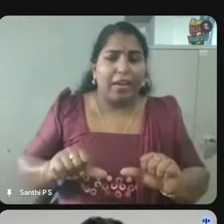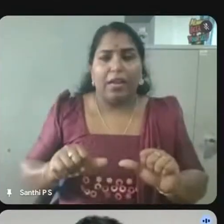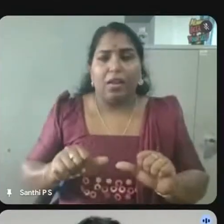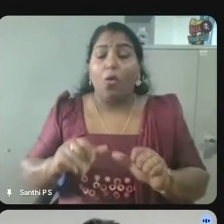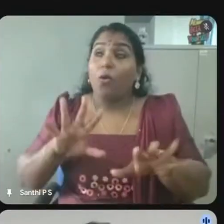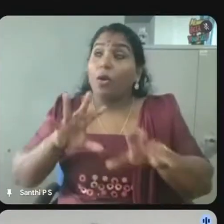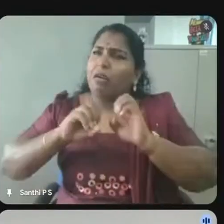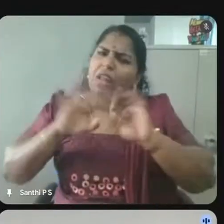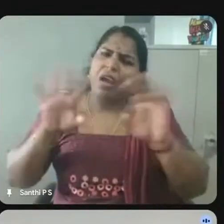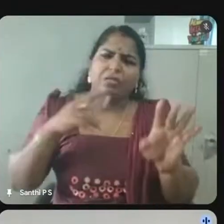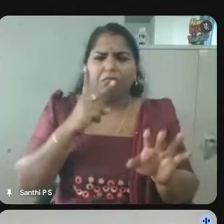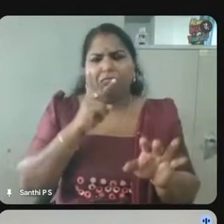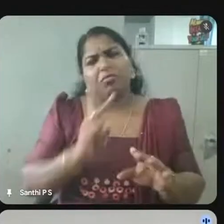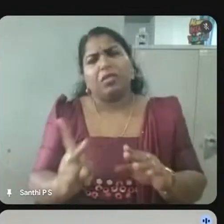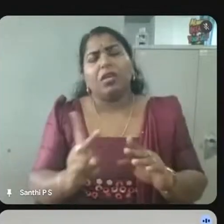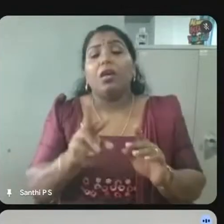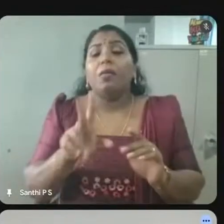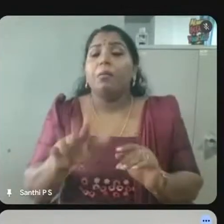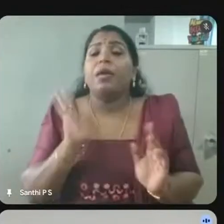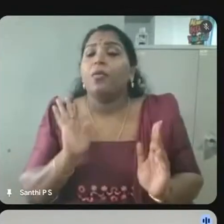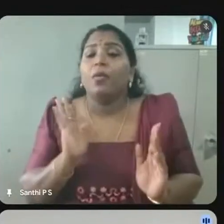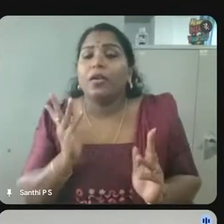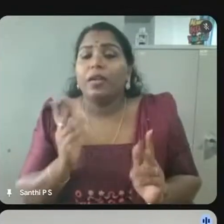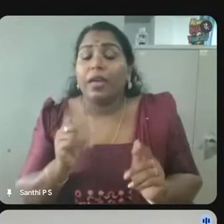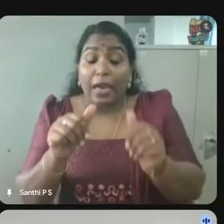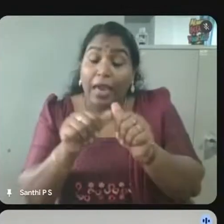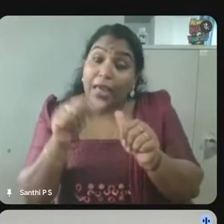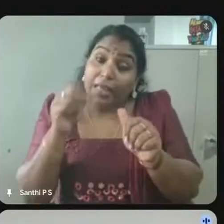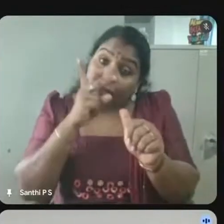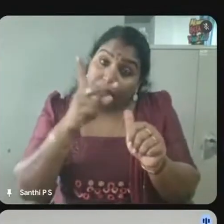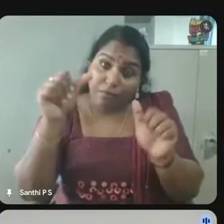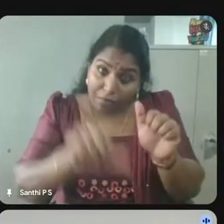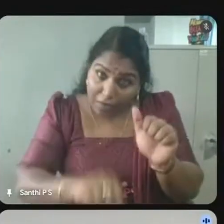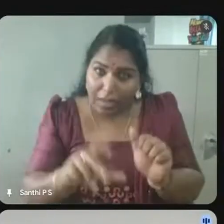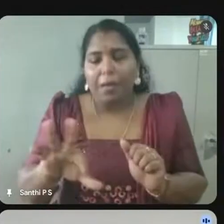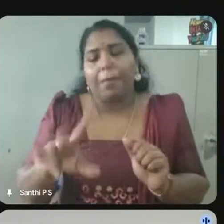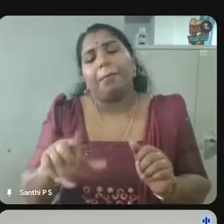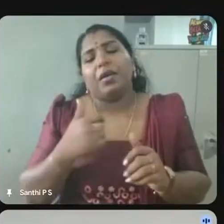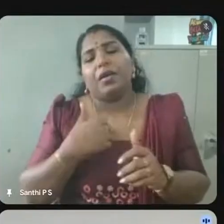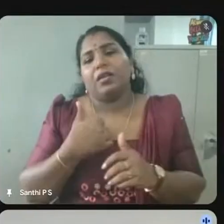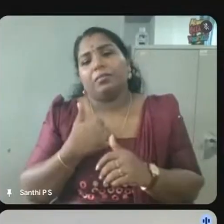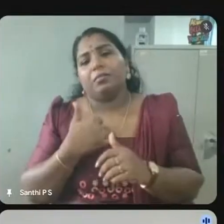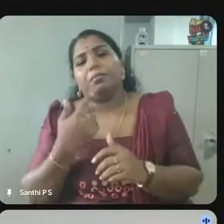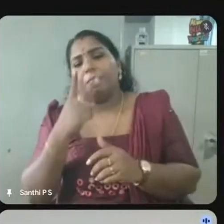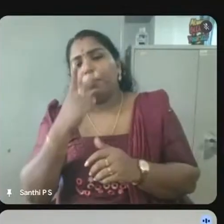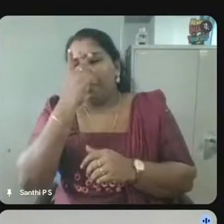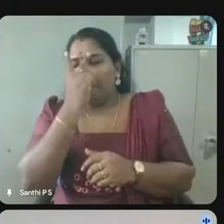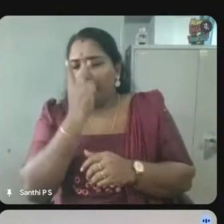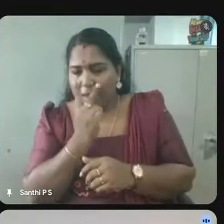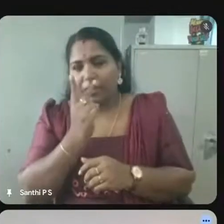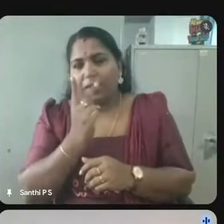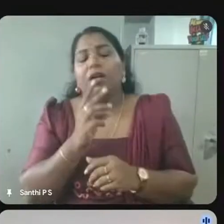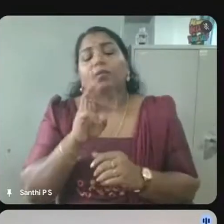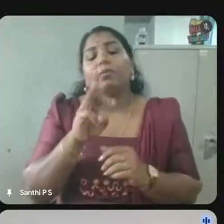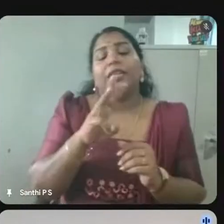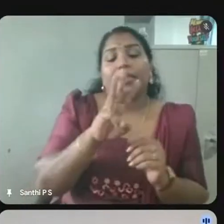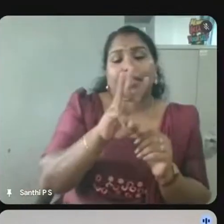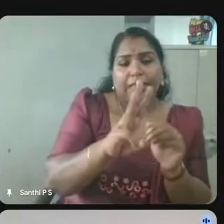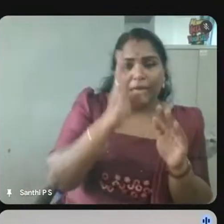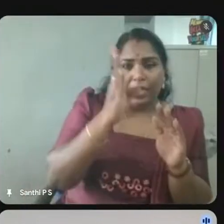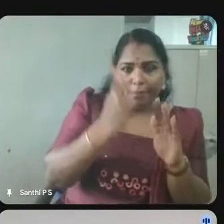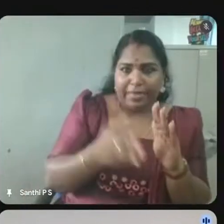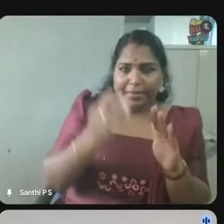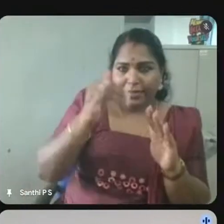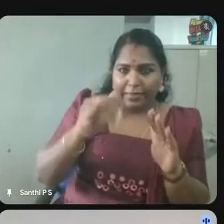മാത്രമേ കാണാൻ പറ്റുന്നുള്ളൂ, ഈ ഒരു അവസ്ഥയാണ് നമ്മൾ ബ്ലൈൻഡ്നെസ് എന്ന് പറയുന്നത്. അതായത് ലെസ് ദാൻ 3/60 വിഷൻ. അതായത്